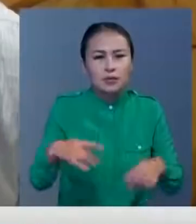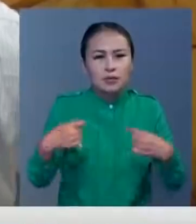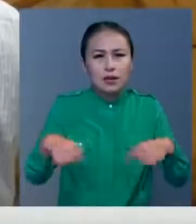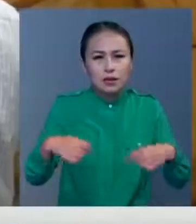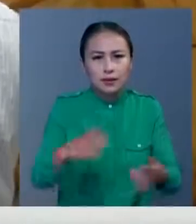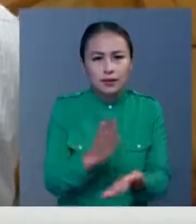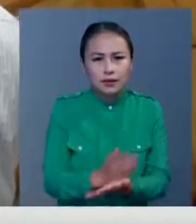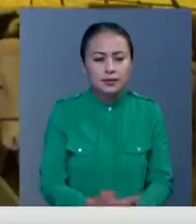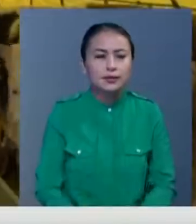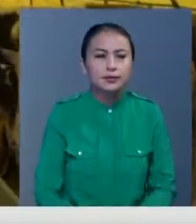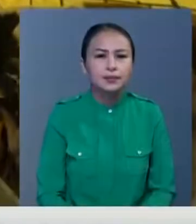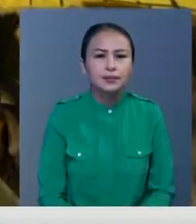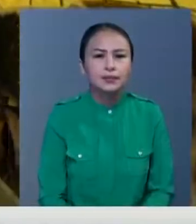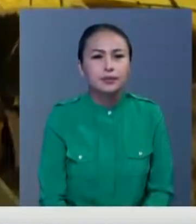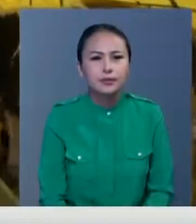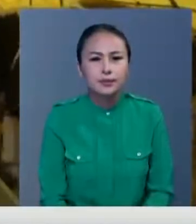құрылған.